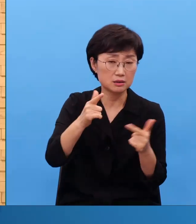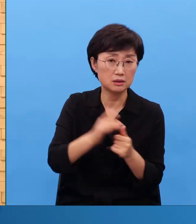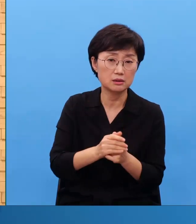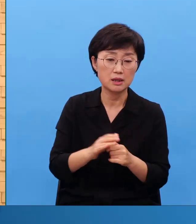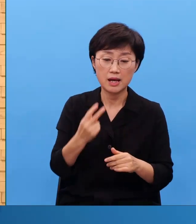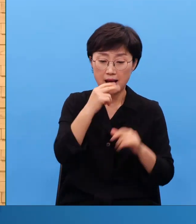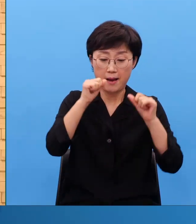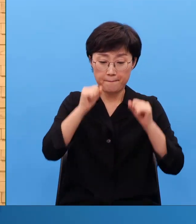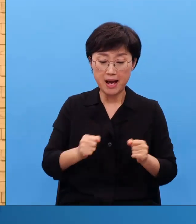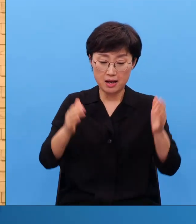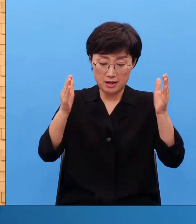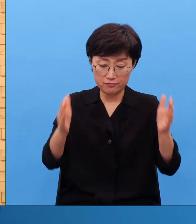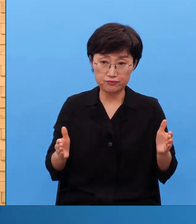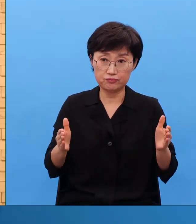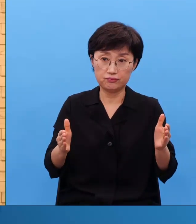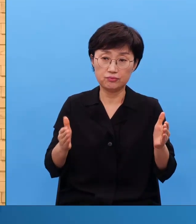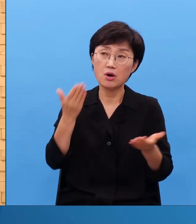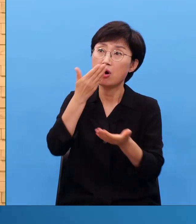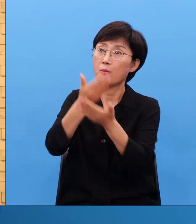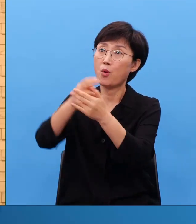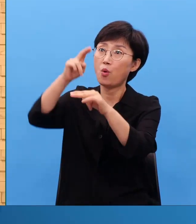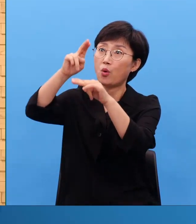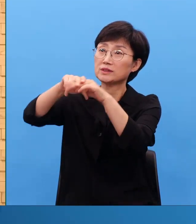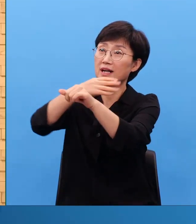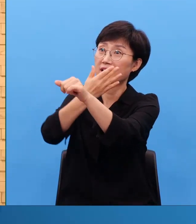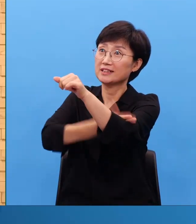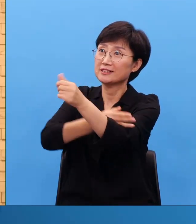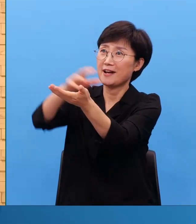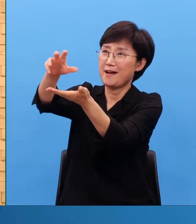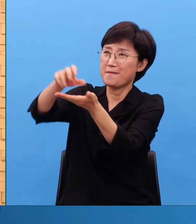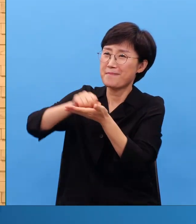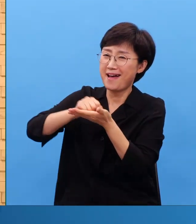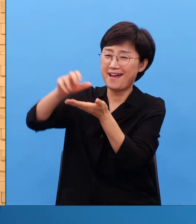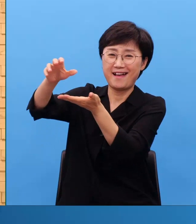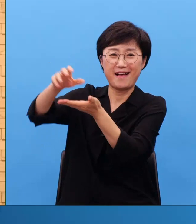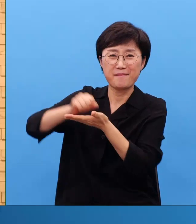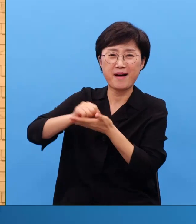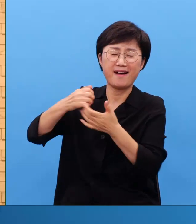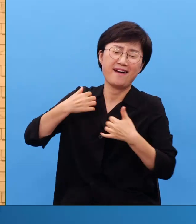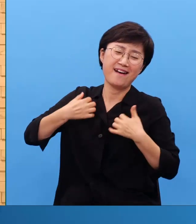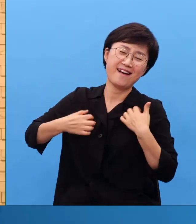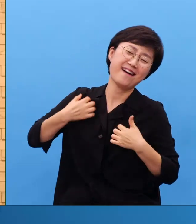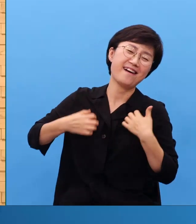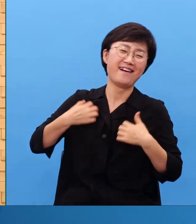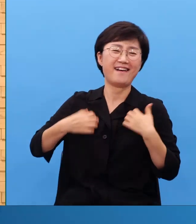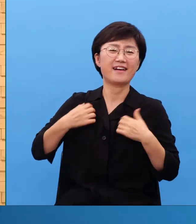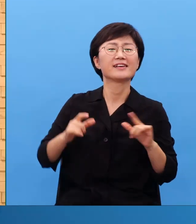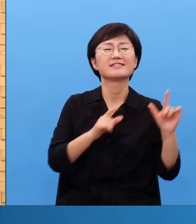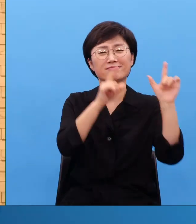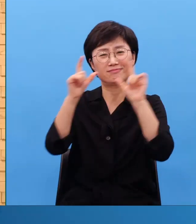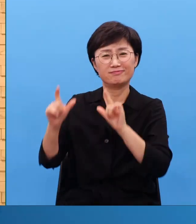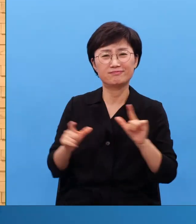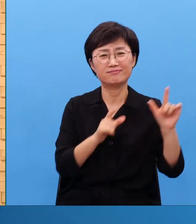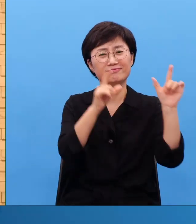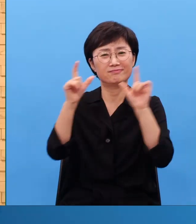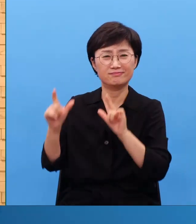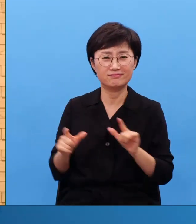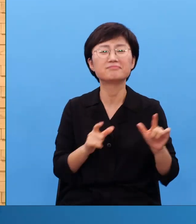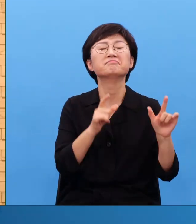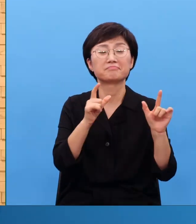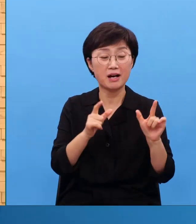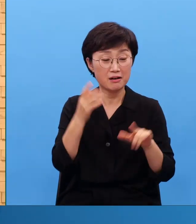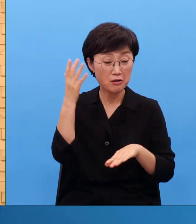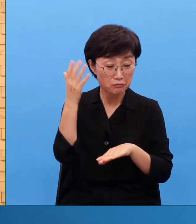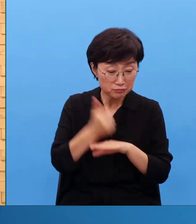살아있는 동안에 보좌의 능력이 너와 함께 하겠다. While you are alive, the power of the throne will be with you. 그 누리다가 가는 거예요. And you